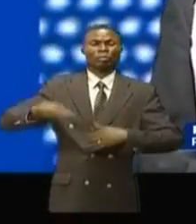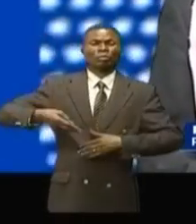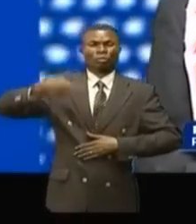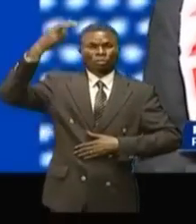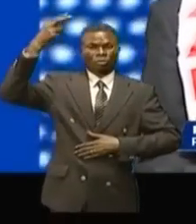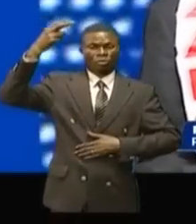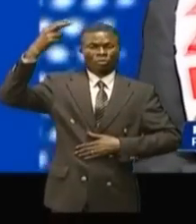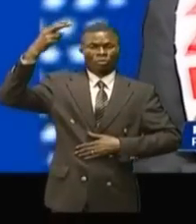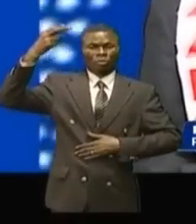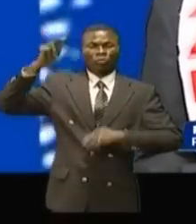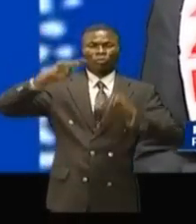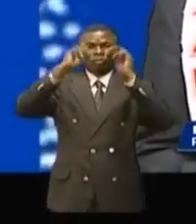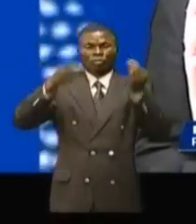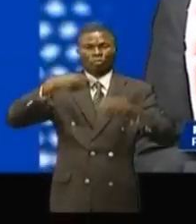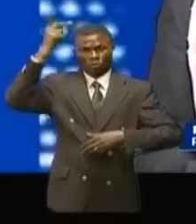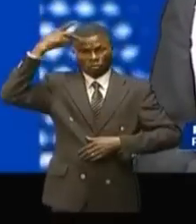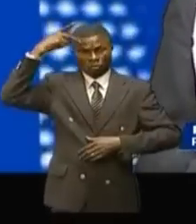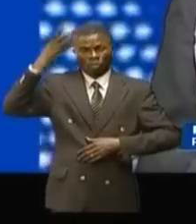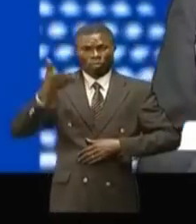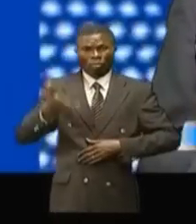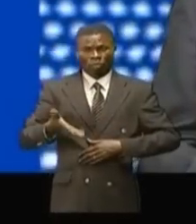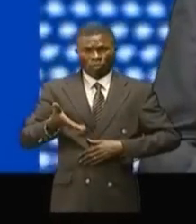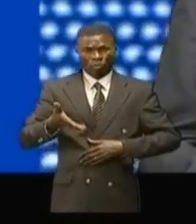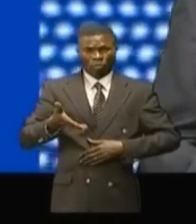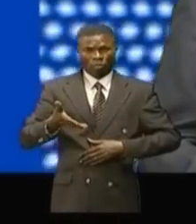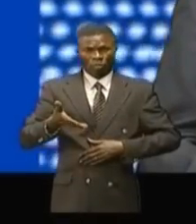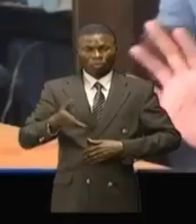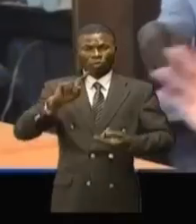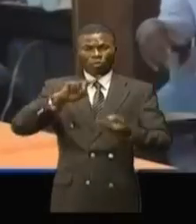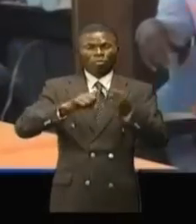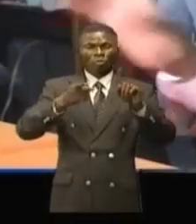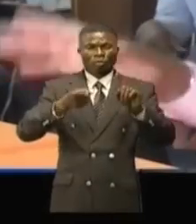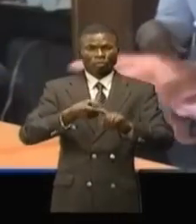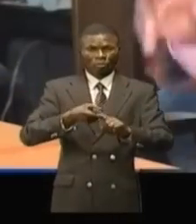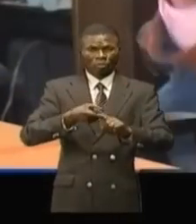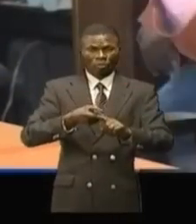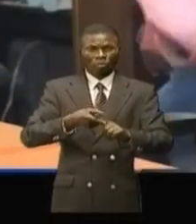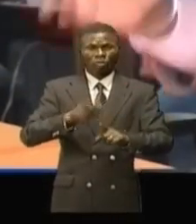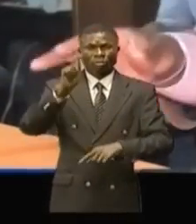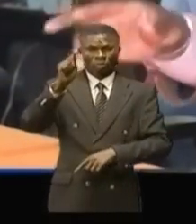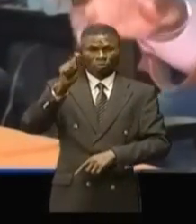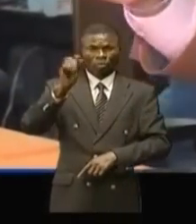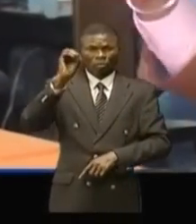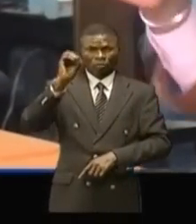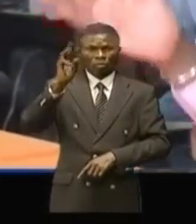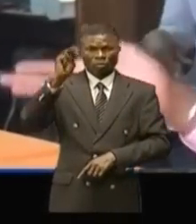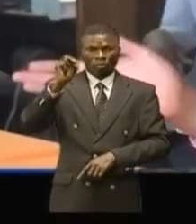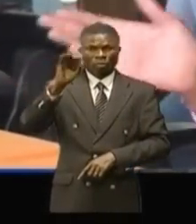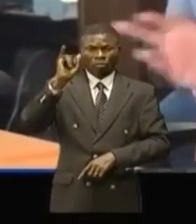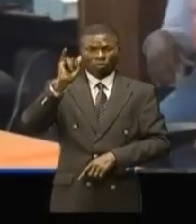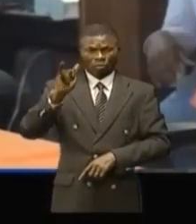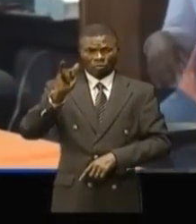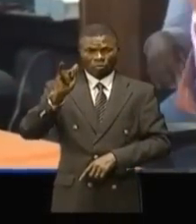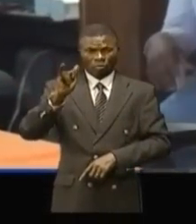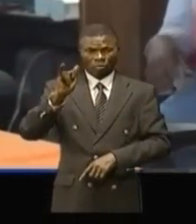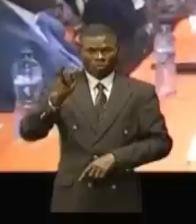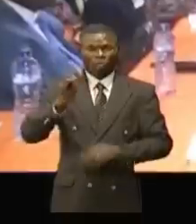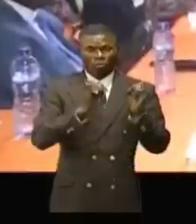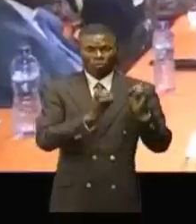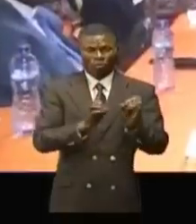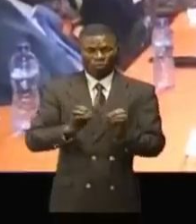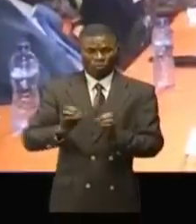de l'autorité morale, le camarade Tony Kankouchikou, a